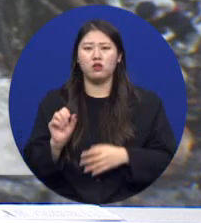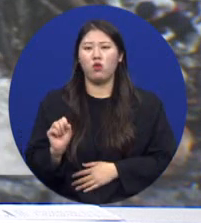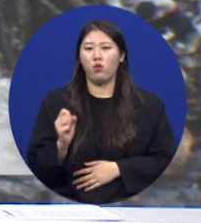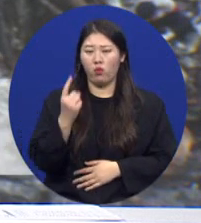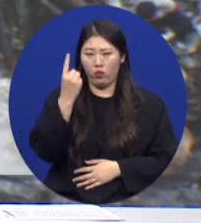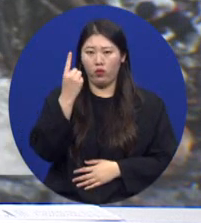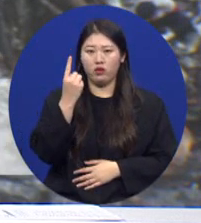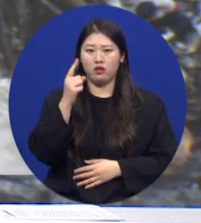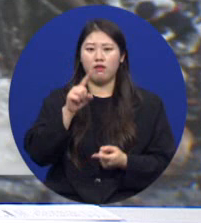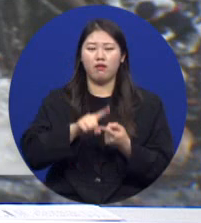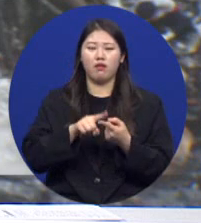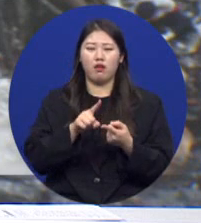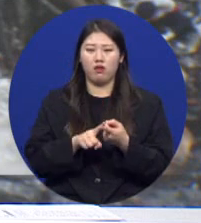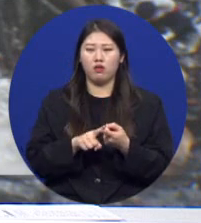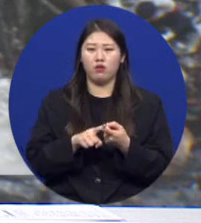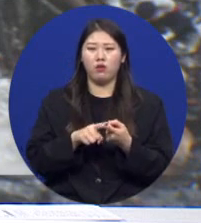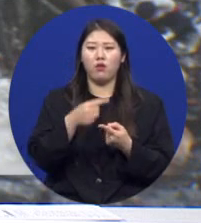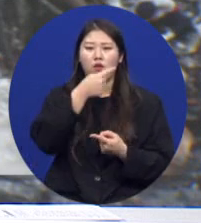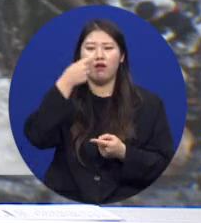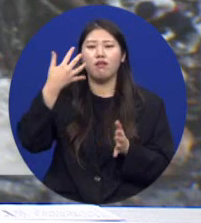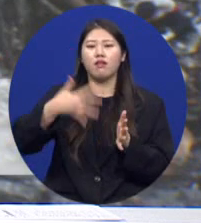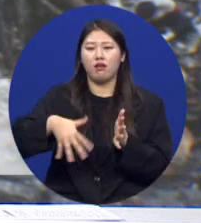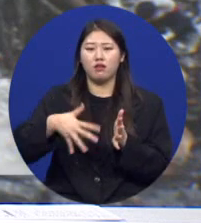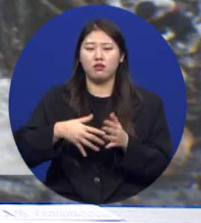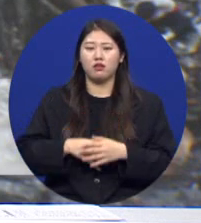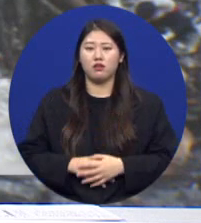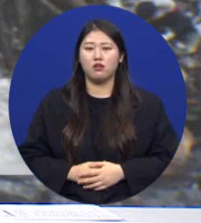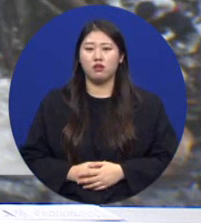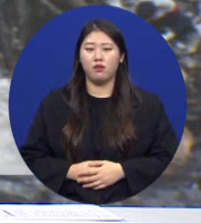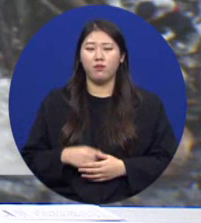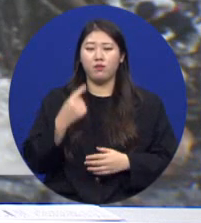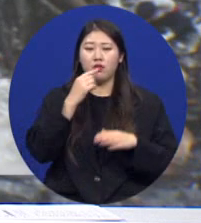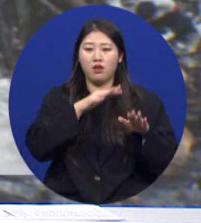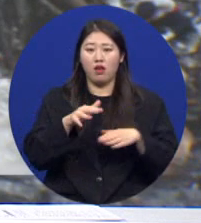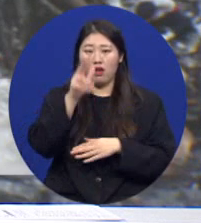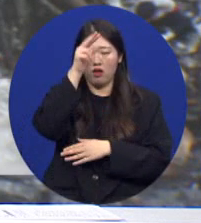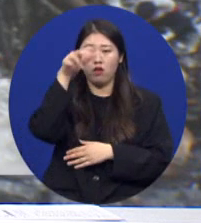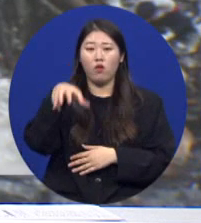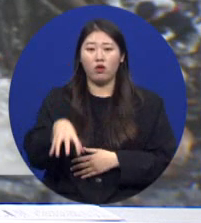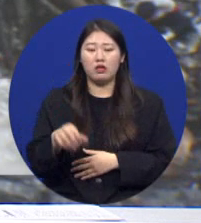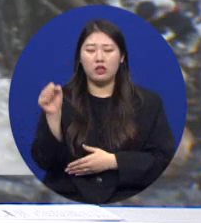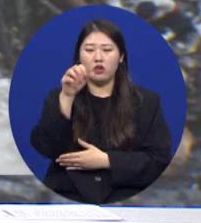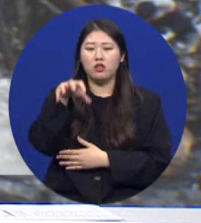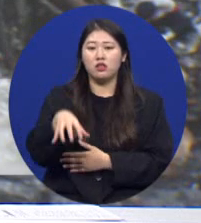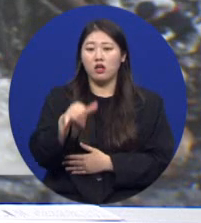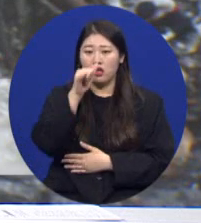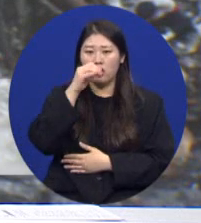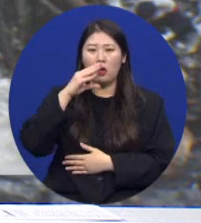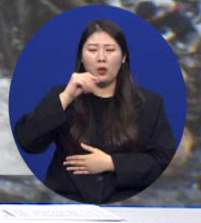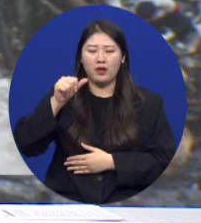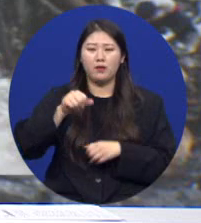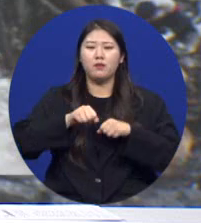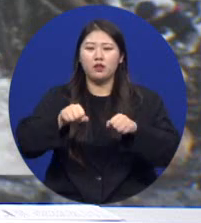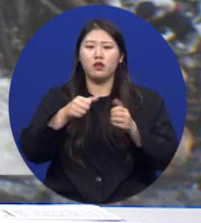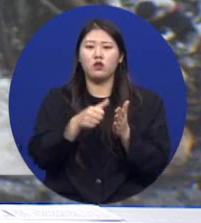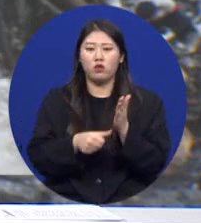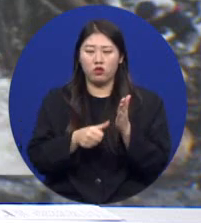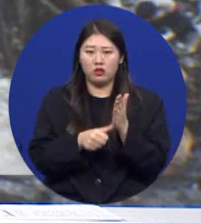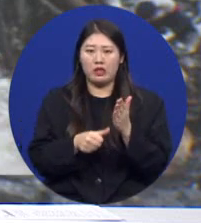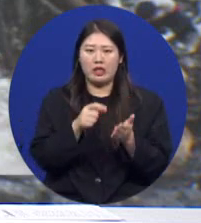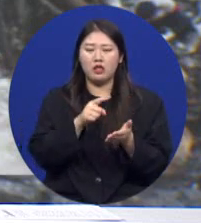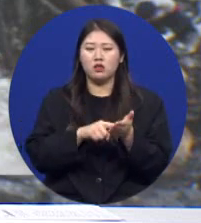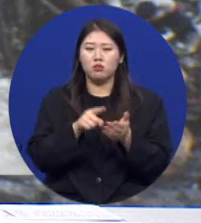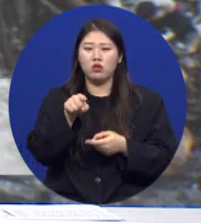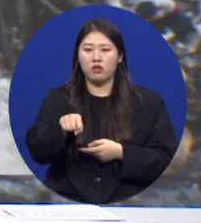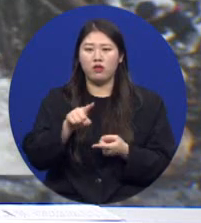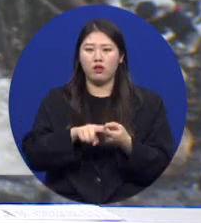정확한 화재 원인은 규명되지 않고 있는데요. 해경은 기관실에 남아있던 기름 세척제 성분에